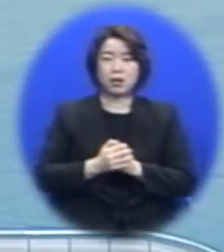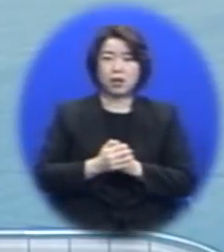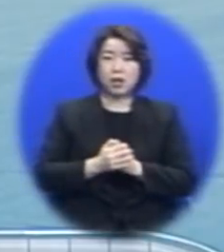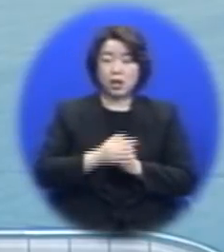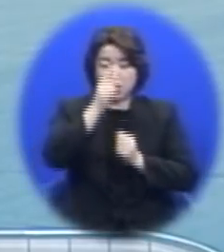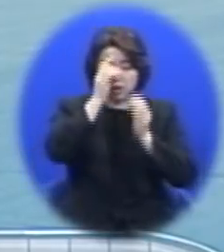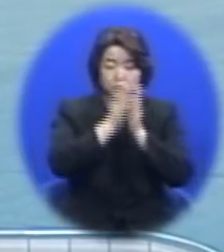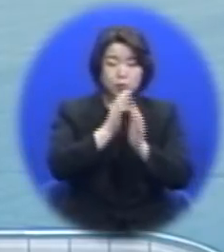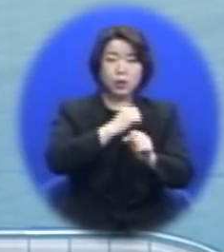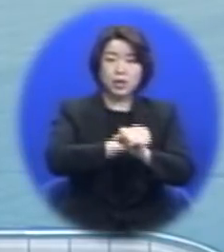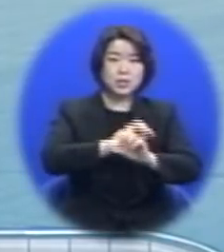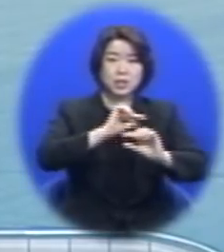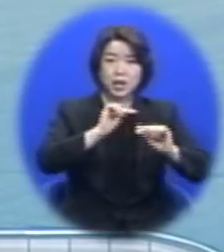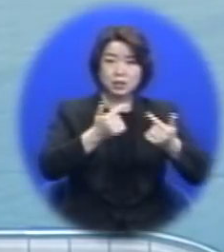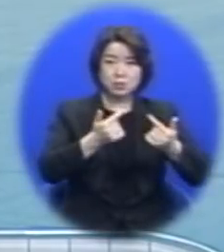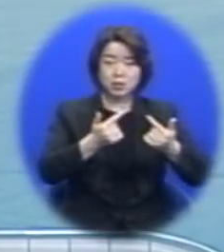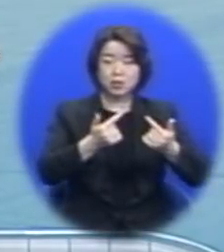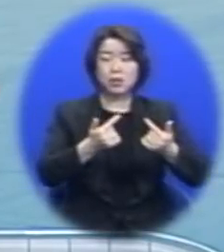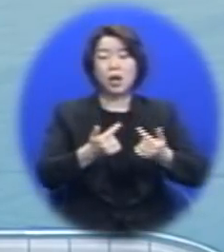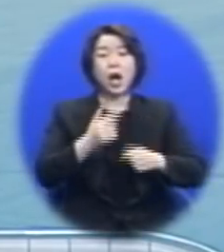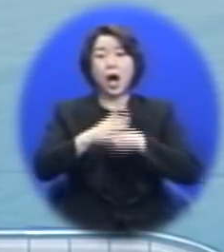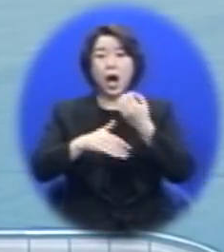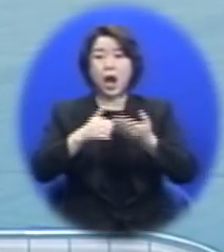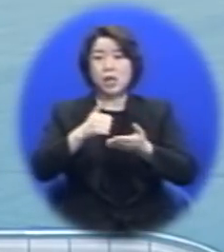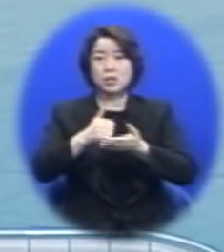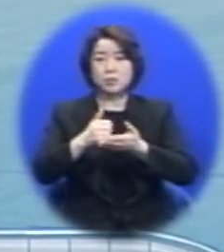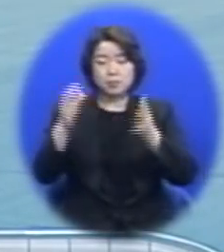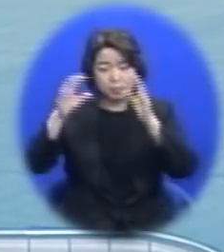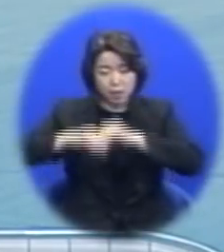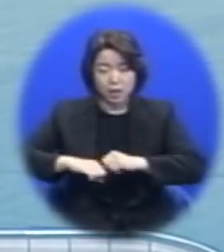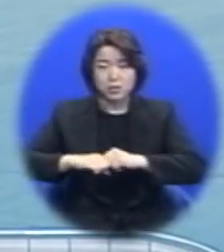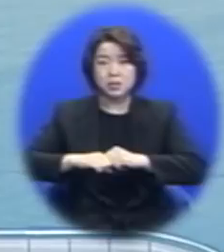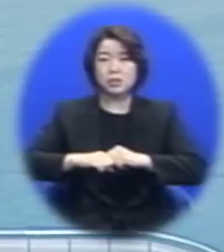나라 섰을 때 우리는 주님 앞에 설 수도 없어요.